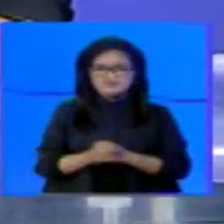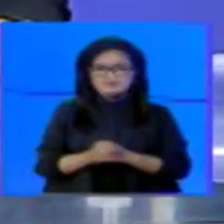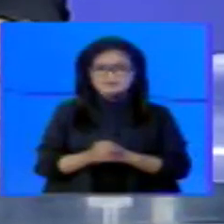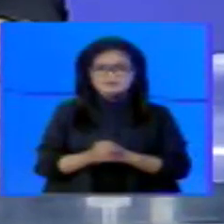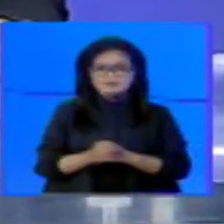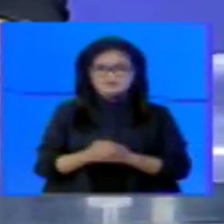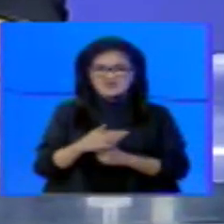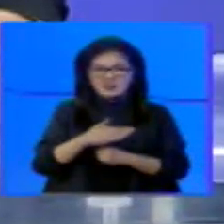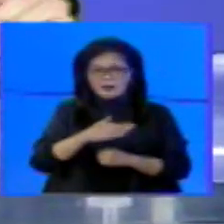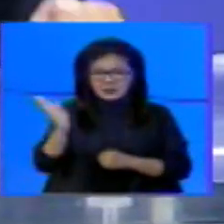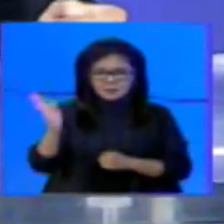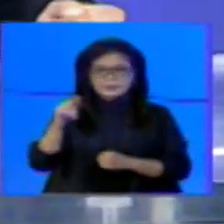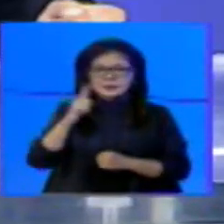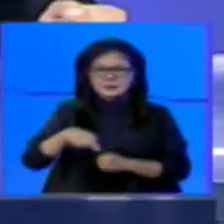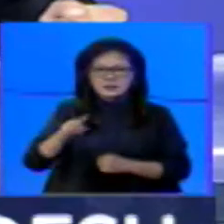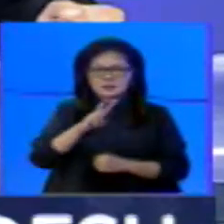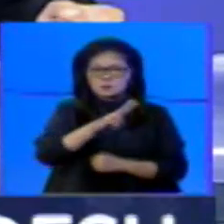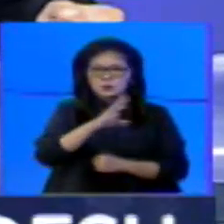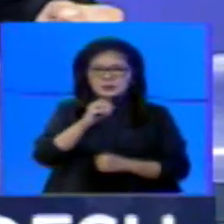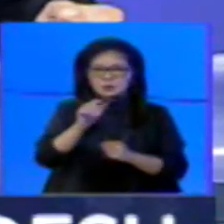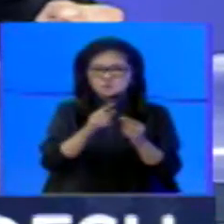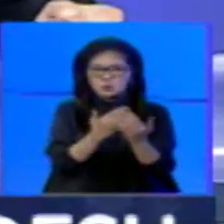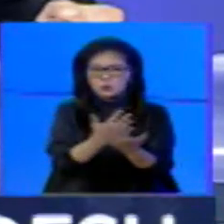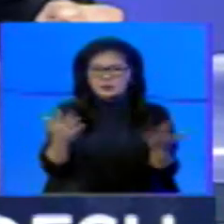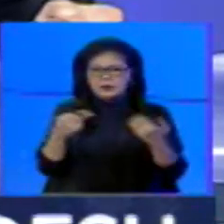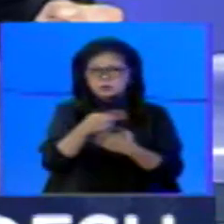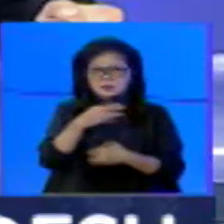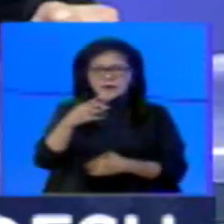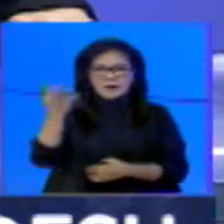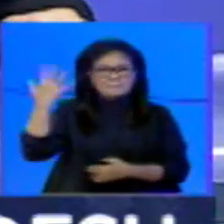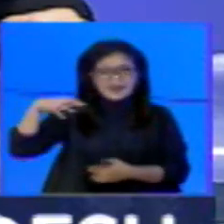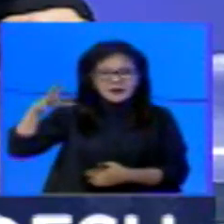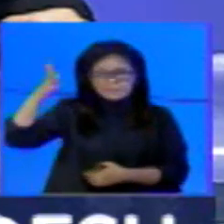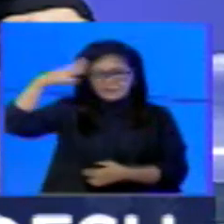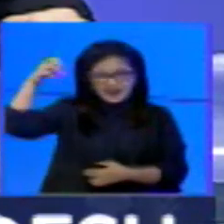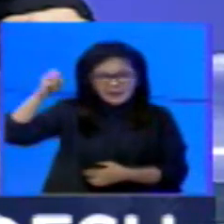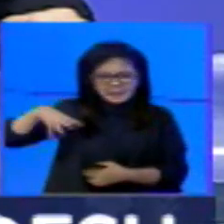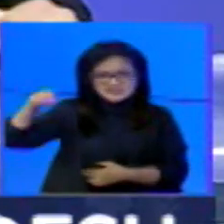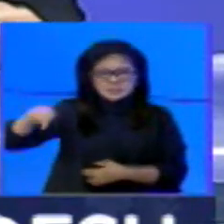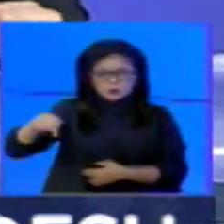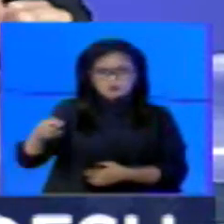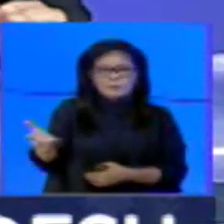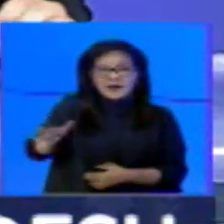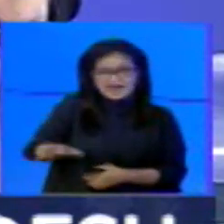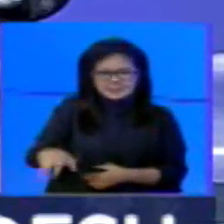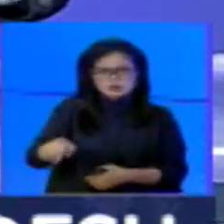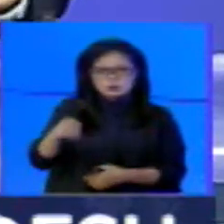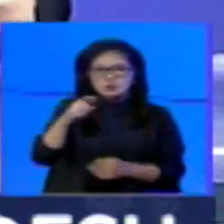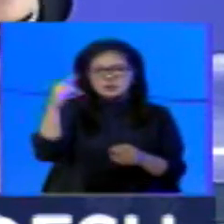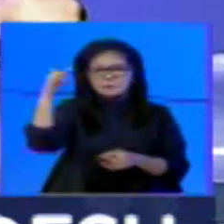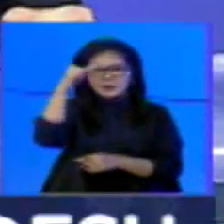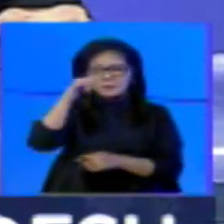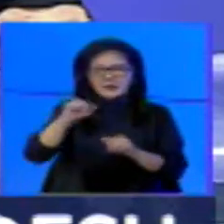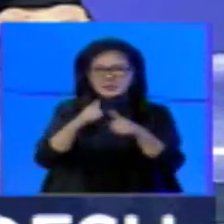Hai lebih dari 200 WNI dari Bangladesh pada senin malam tiba di bandara soekarno-hatta Tangerang Banten PK wajib menggunakan